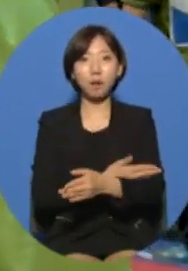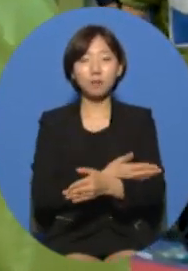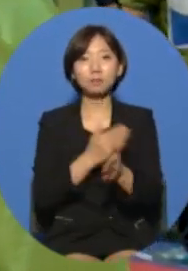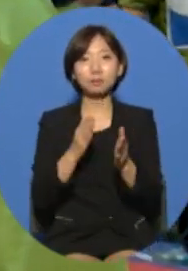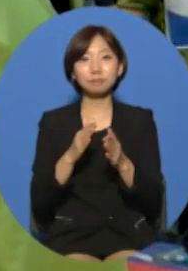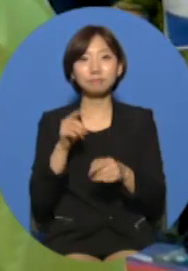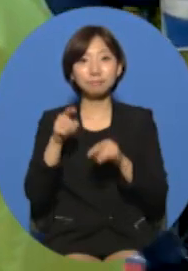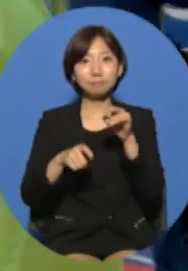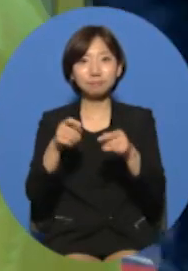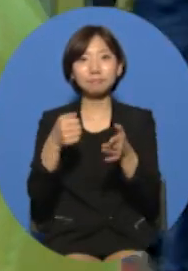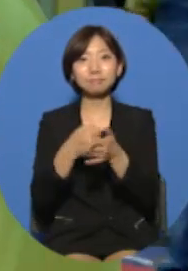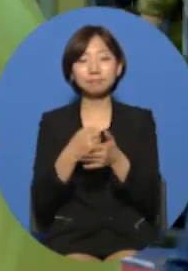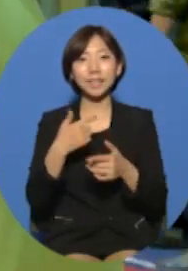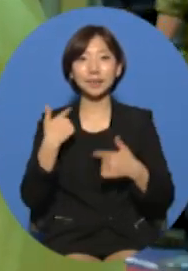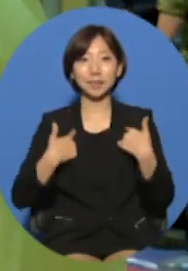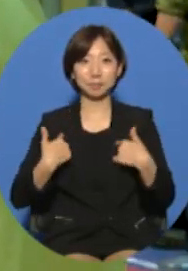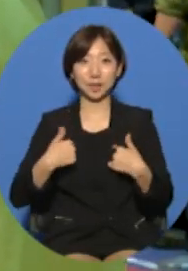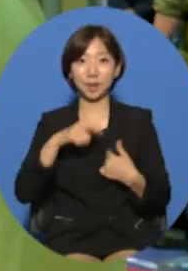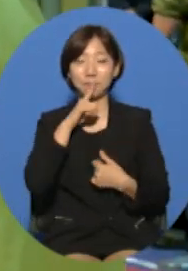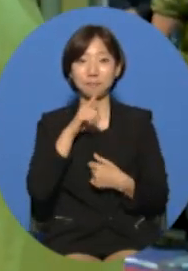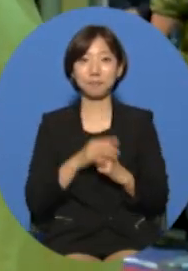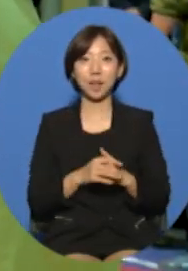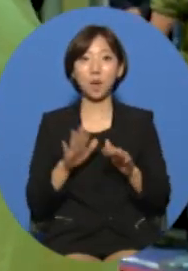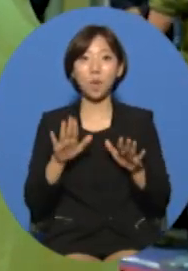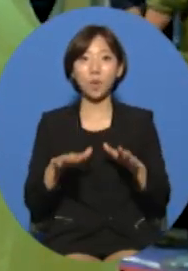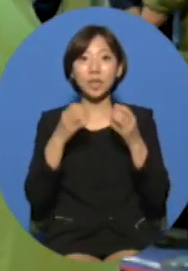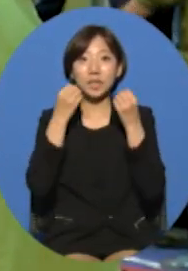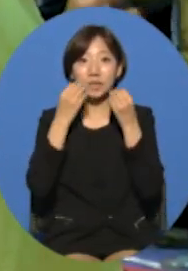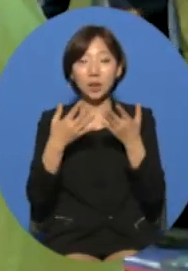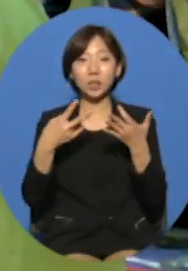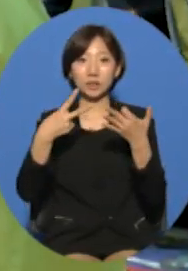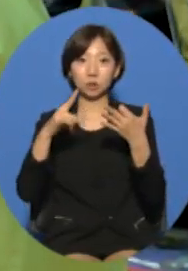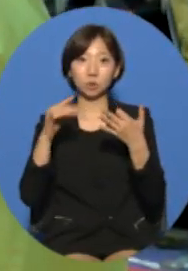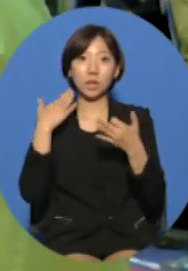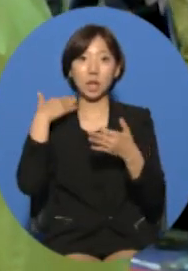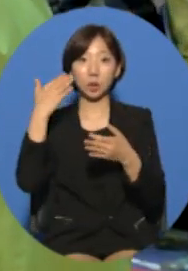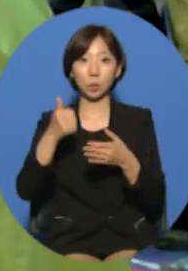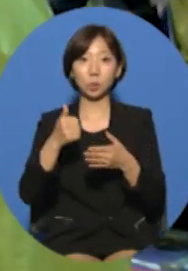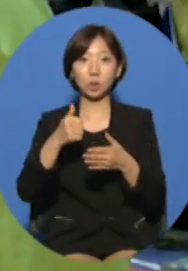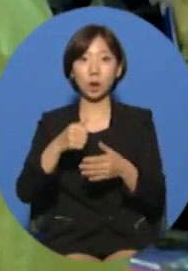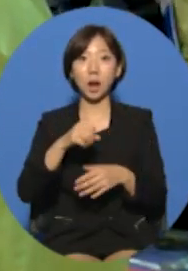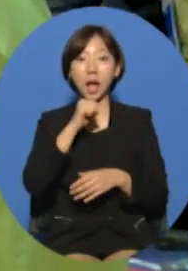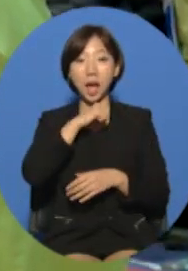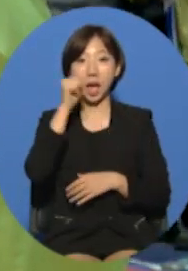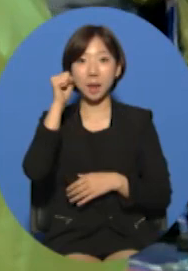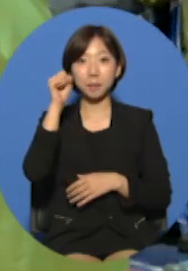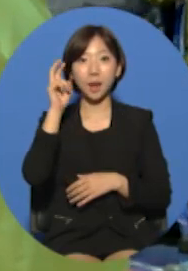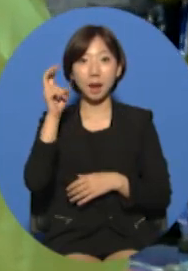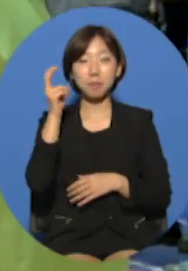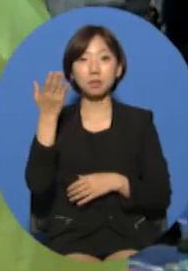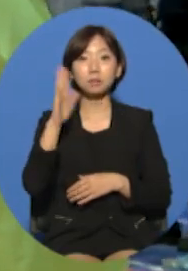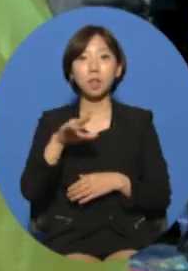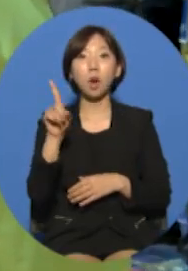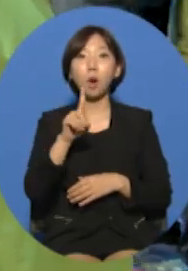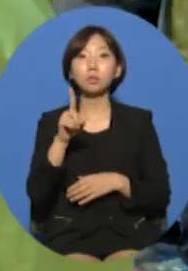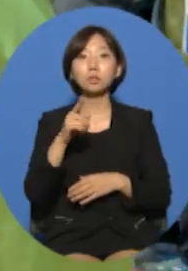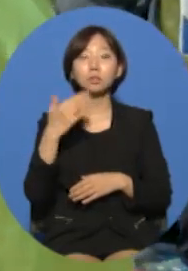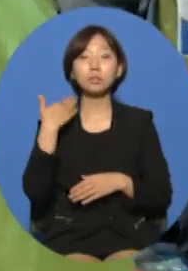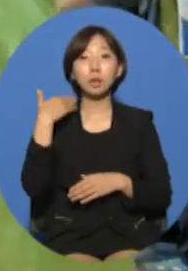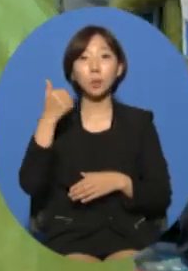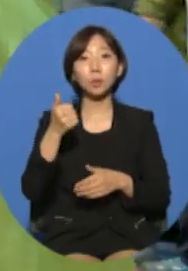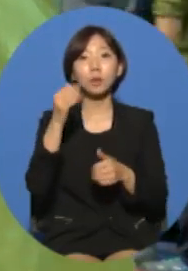주셨는데요. 그러면은 이렇게 오늘 이제 새롭게 19대 대통령이 당선될 텐데 어떤 대통령이 됐으면